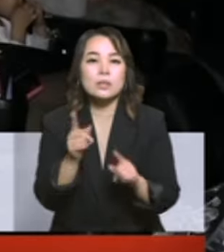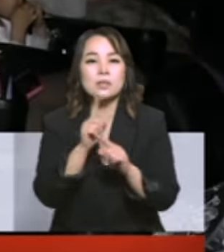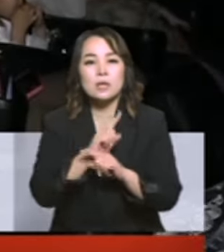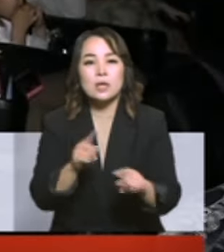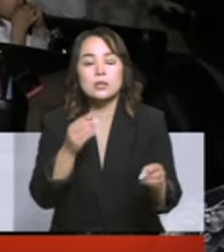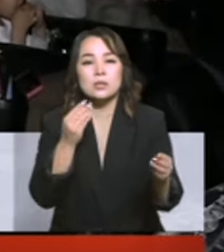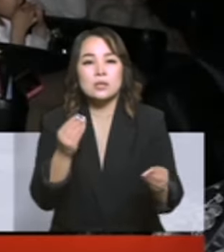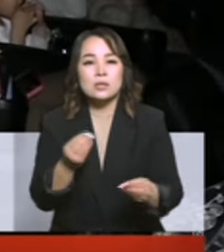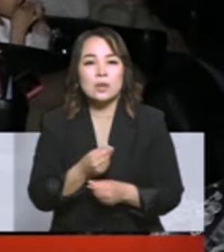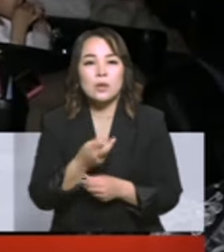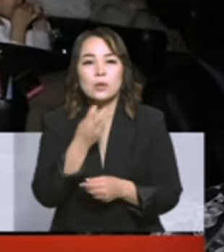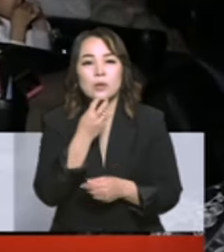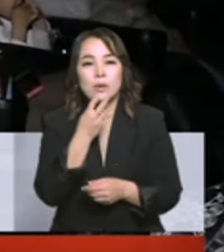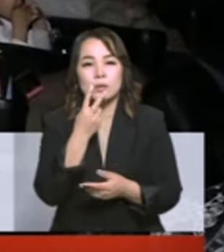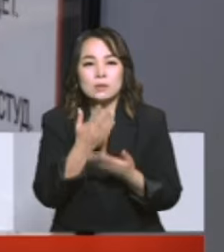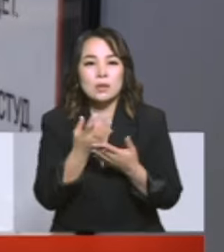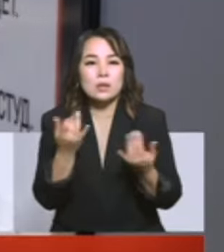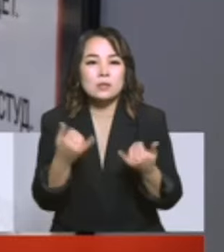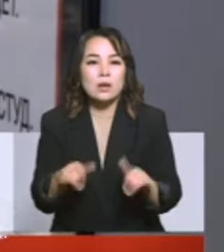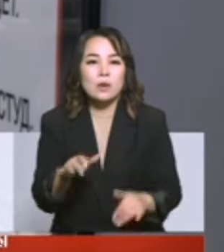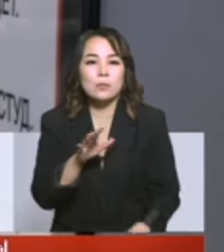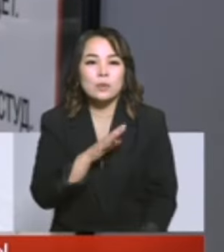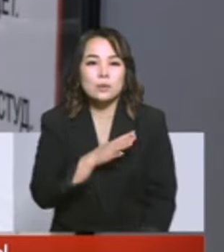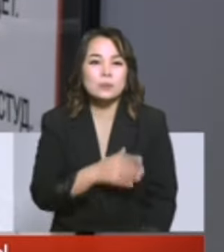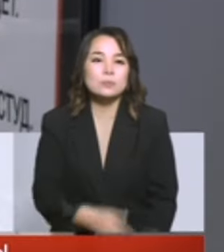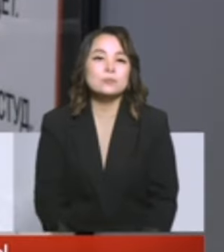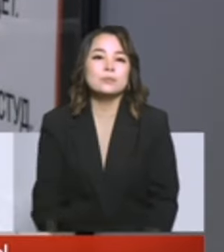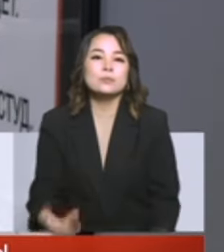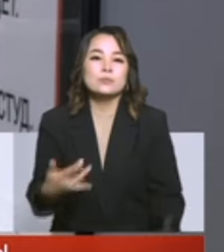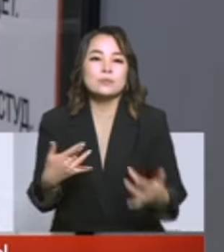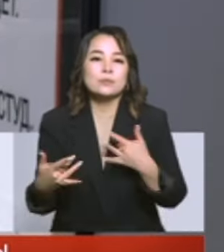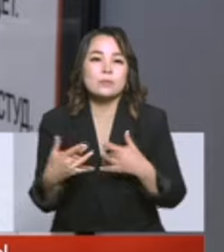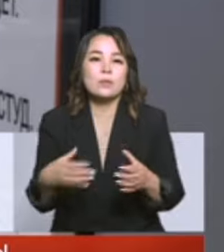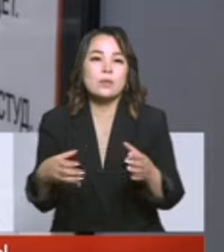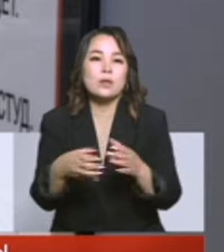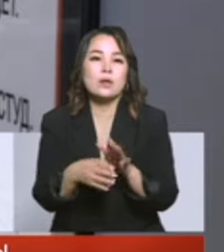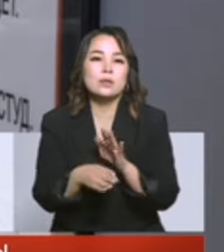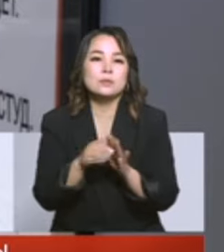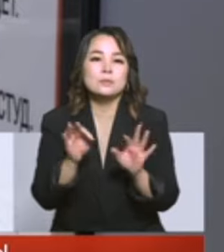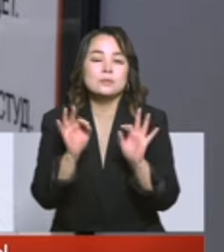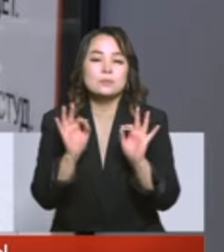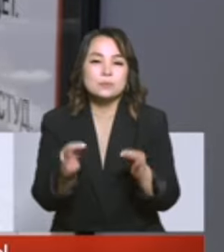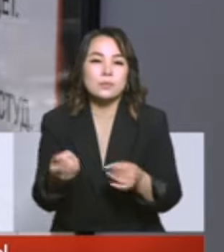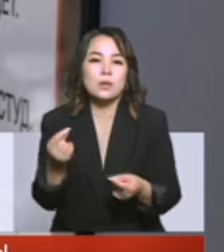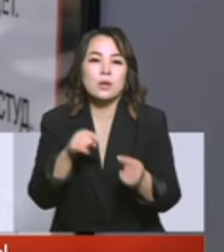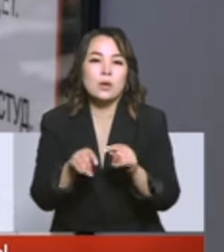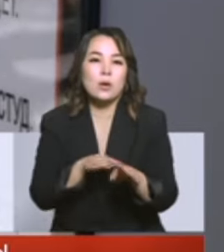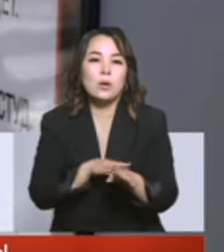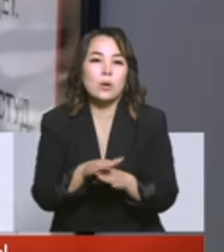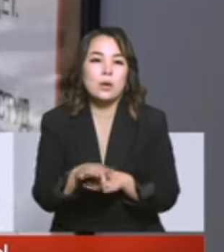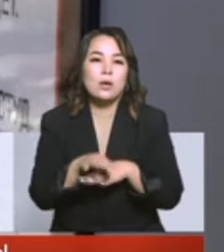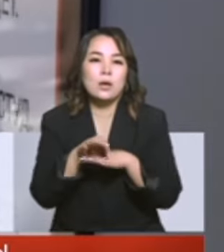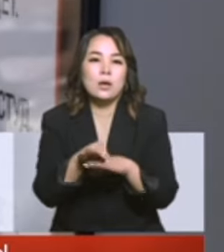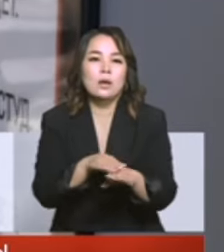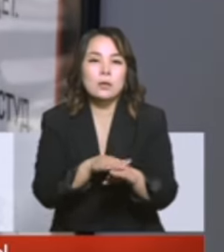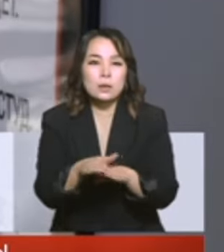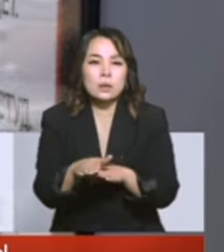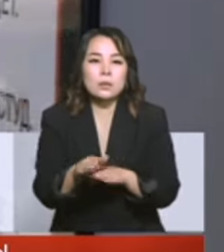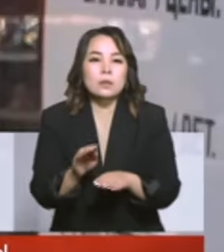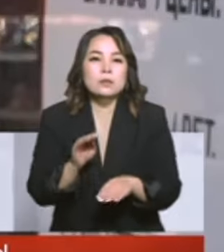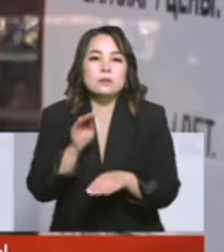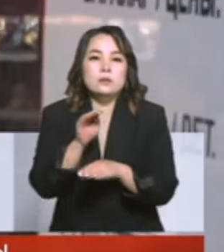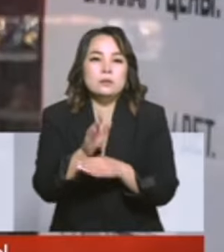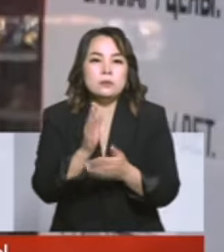әсер қалдырып, күлкіге қарық қылды. Актерлік құрам өте керемет, жақсы таңдалған екен, барлығы бір-бірін толыққанды толықтырып